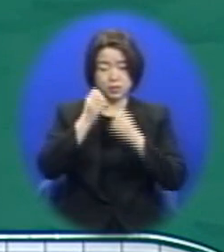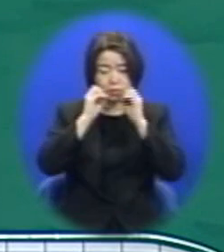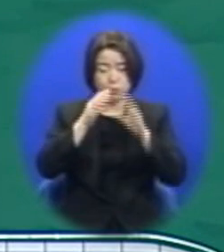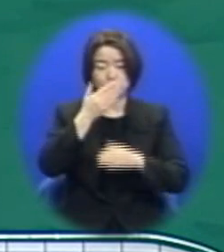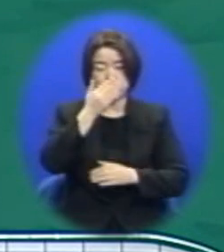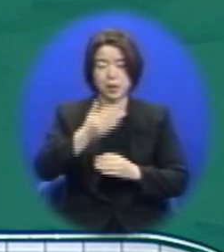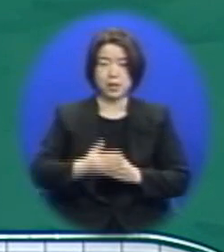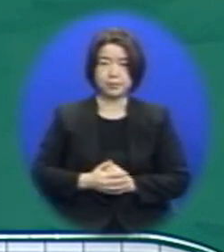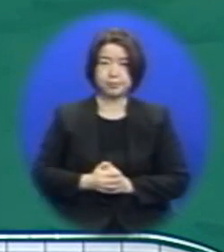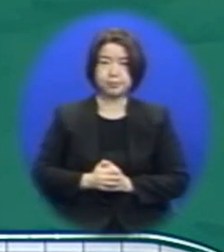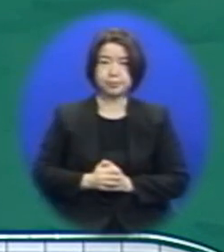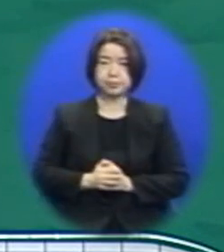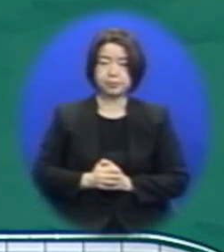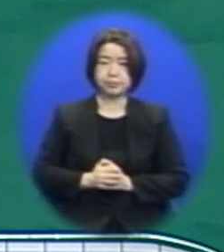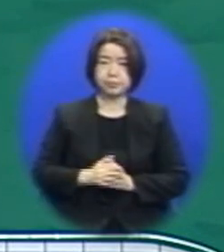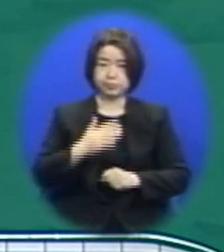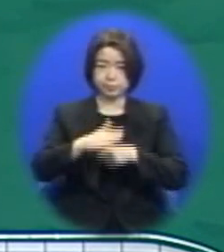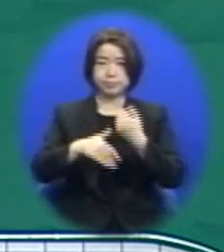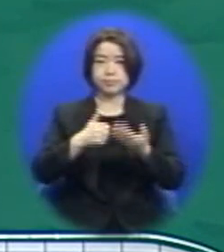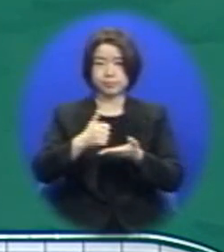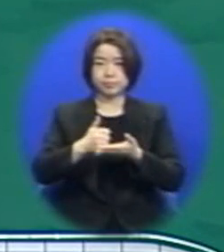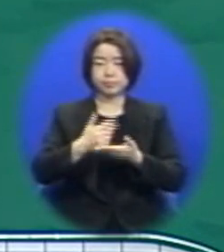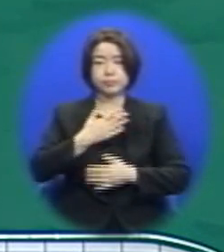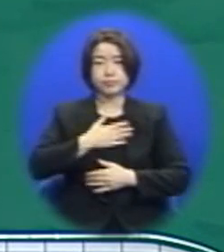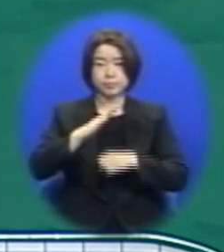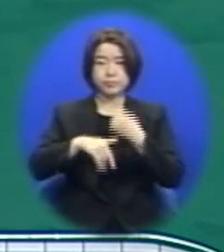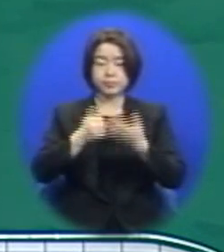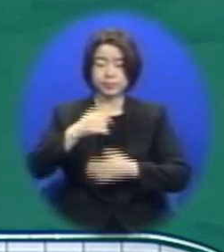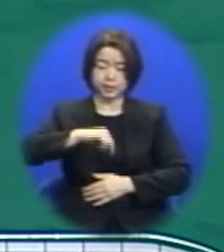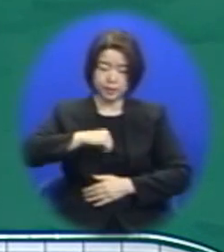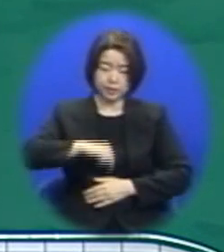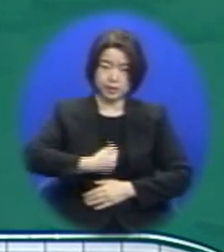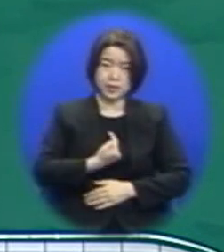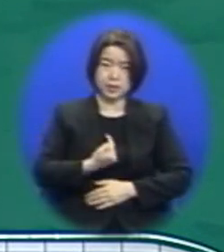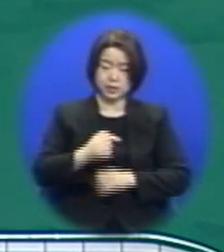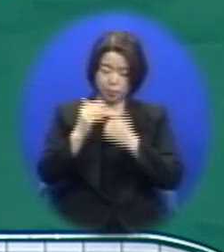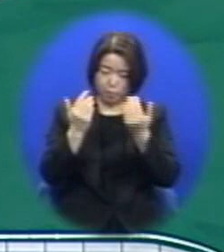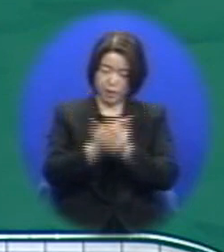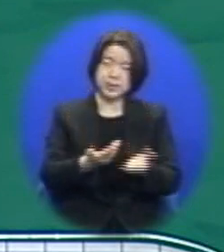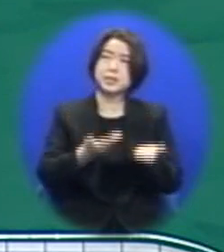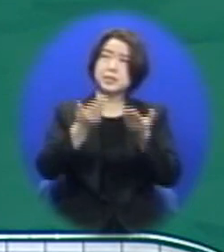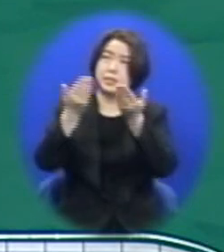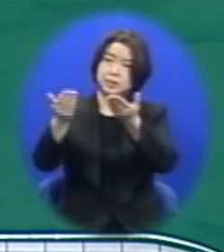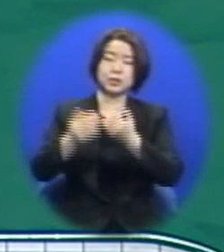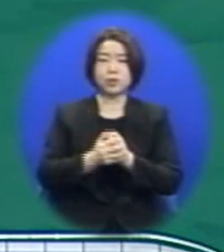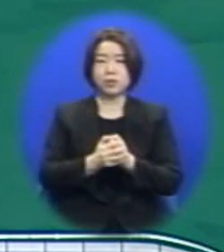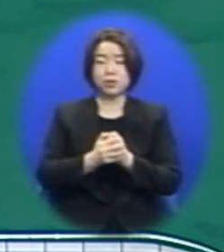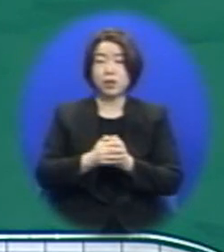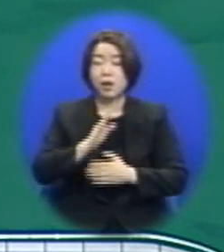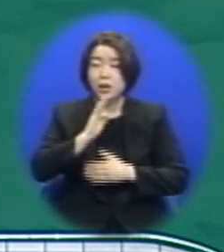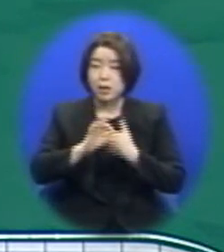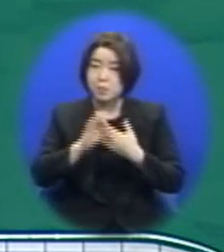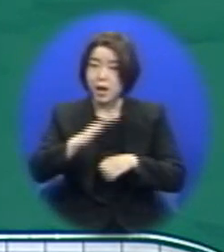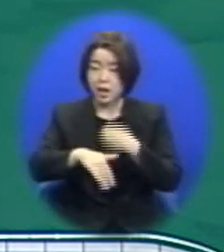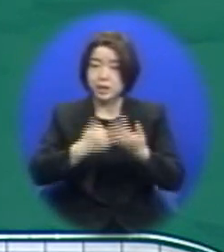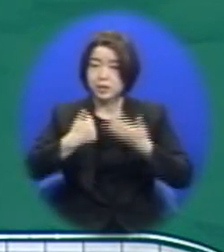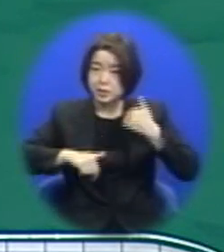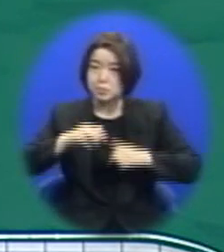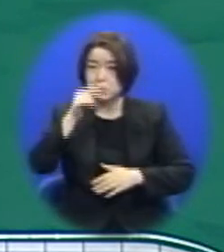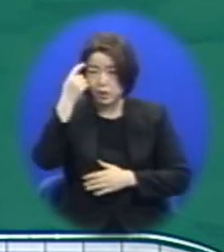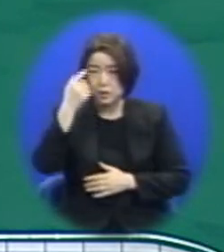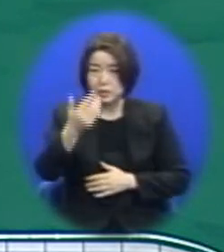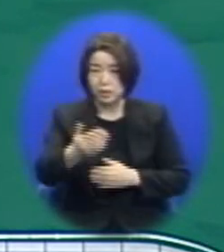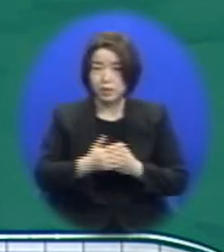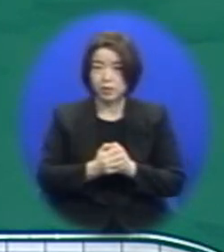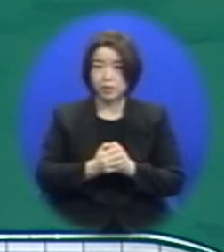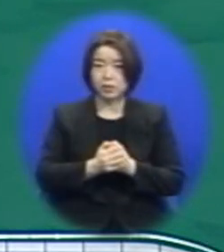여러분, 우리가 하나님, 저 하나님께 저 자신을 완전히 바칩니다. 그러면 하나님 기뻐하실까요? 아니면